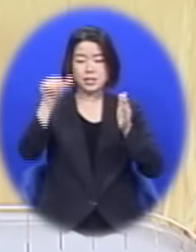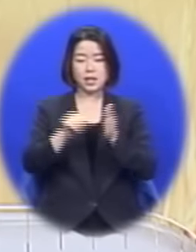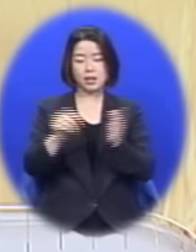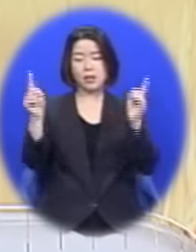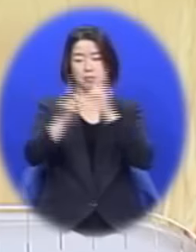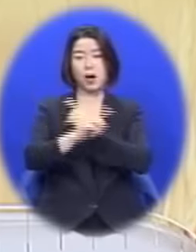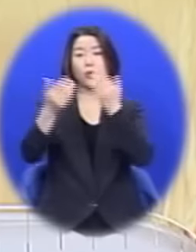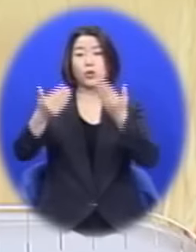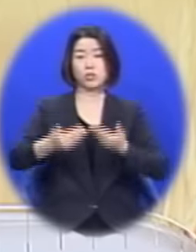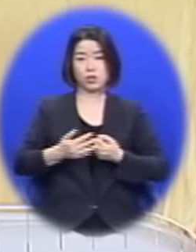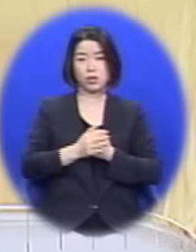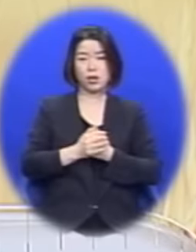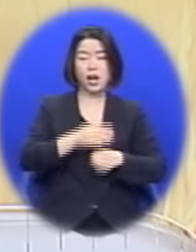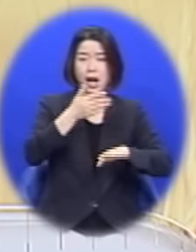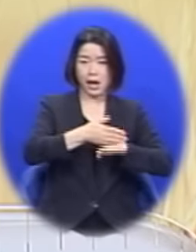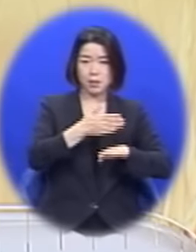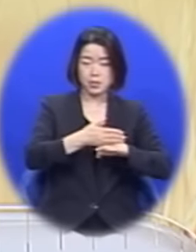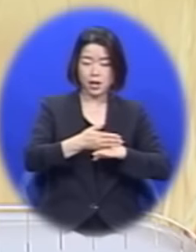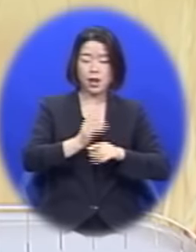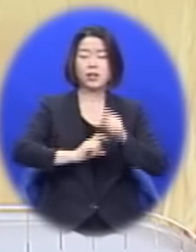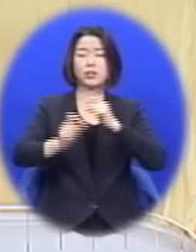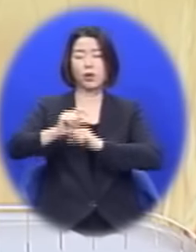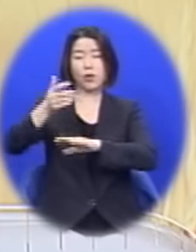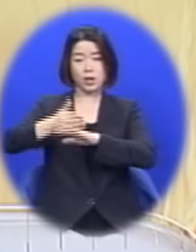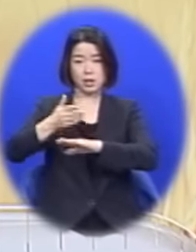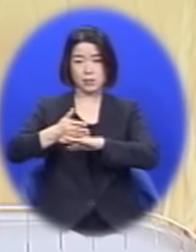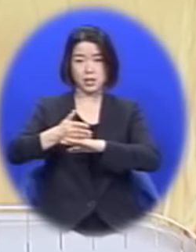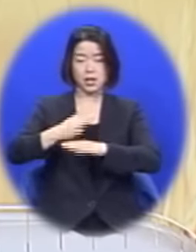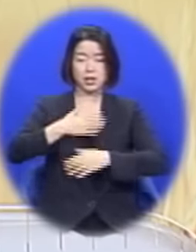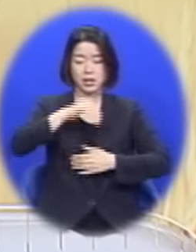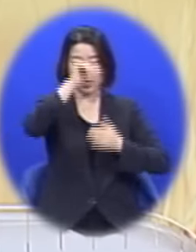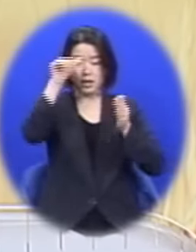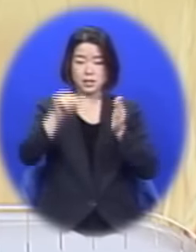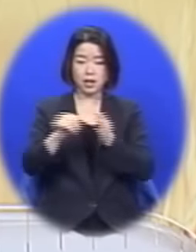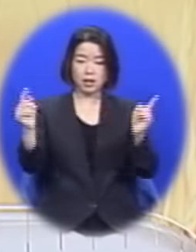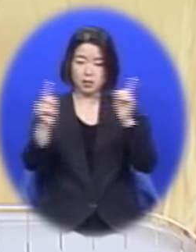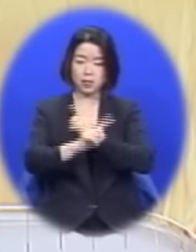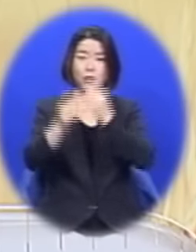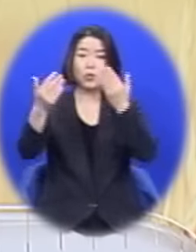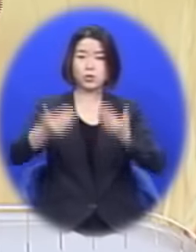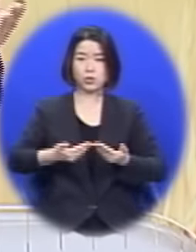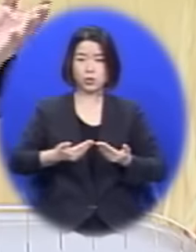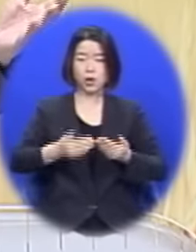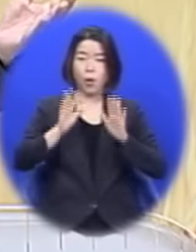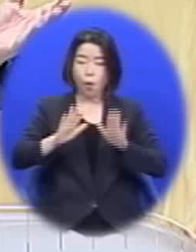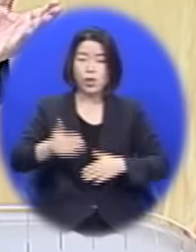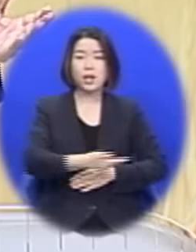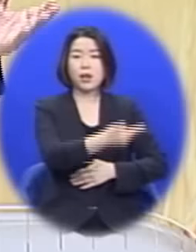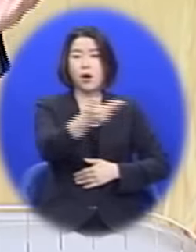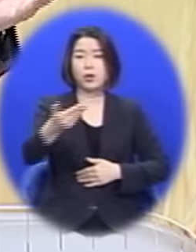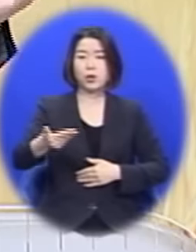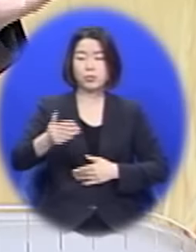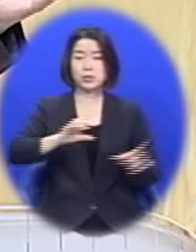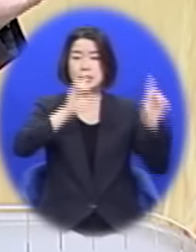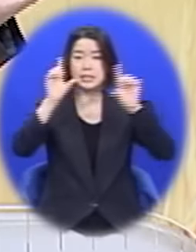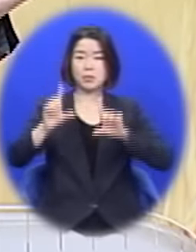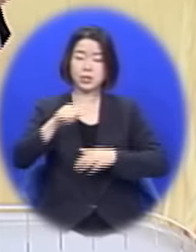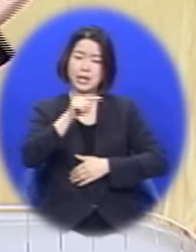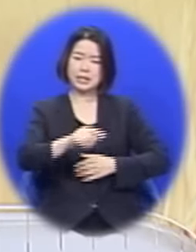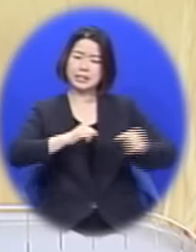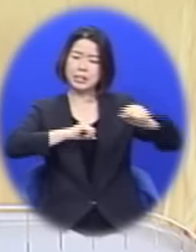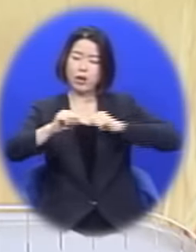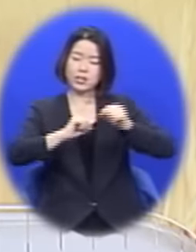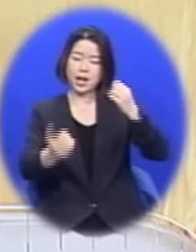것, 감사와 감사로 내 인생을 바꾸시는 것. 오늘 여러분의 삶 속에 그 역사가